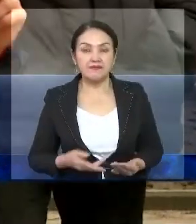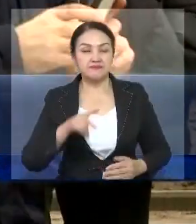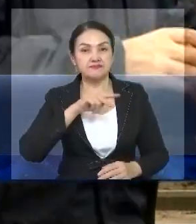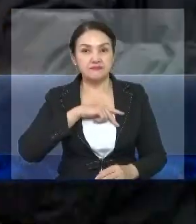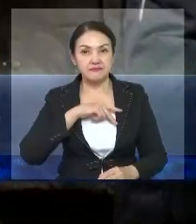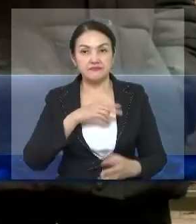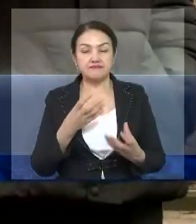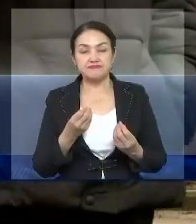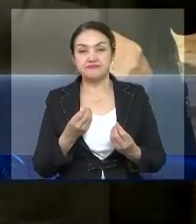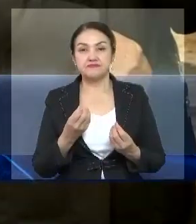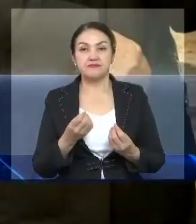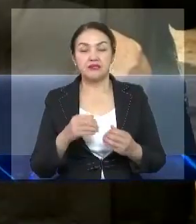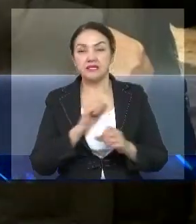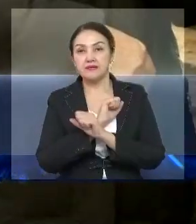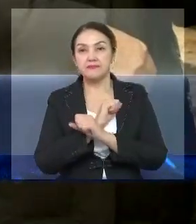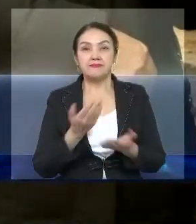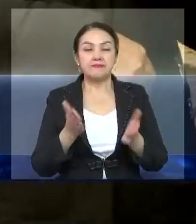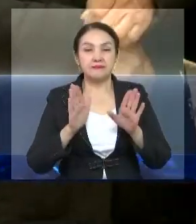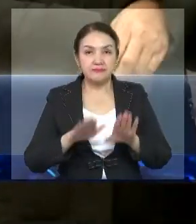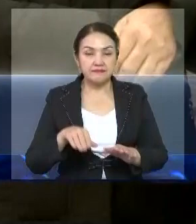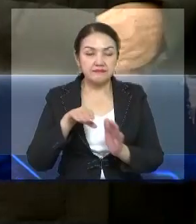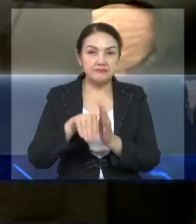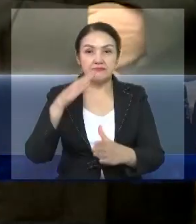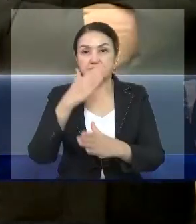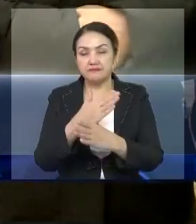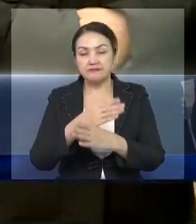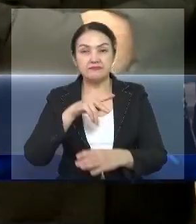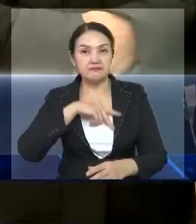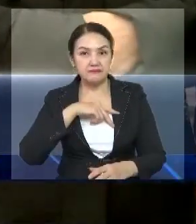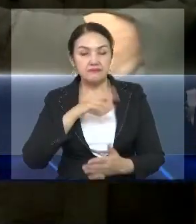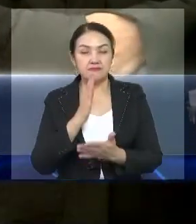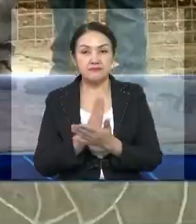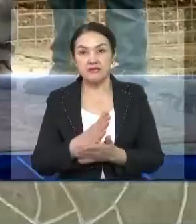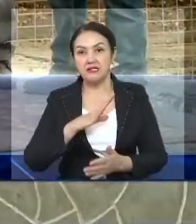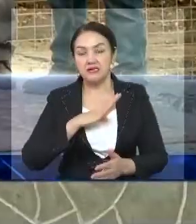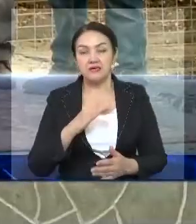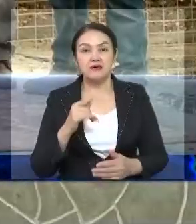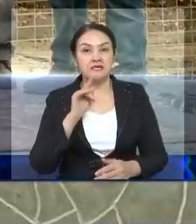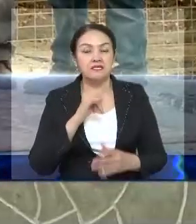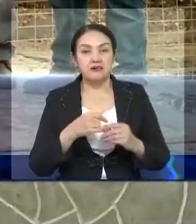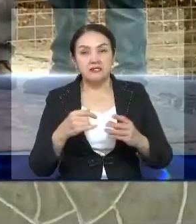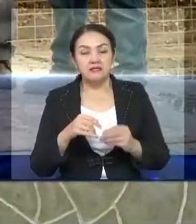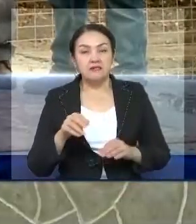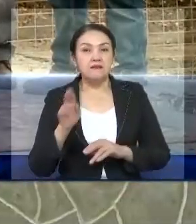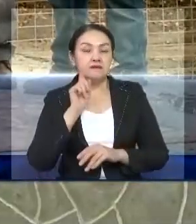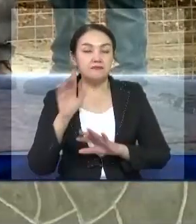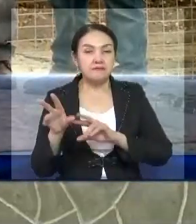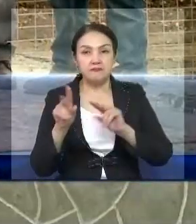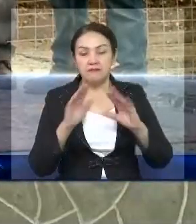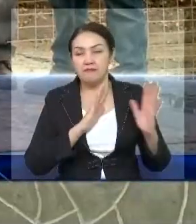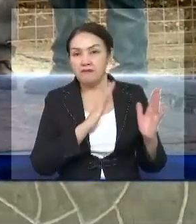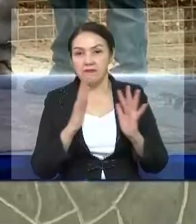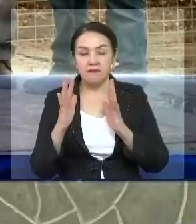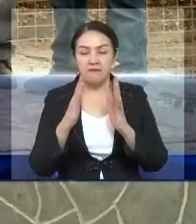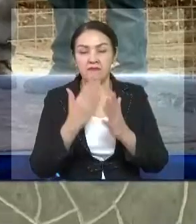марапатталды. Әлбетте, демалыс орнын ашуға атсалысқандар да марапаттан құр қалмады. Бұл жер жастар саябағы деп аталады. Жастар аға